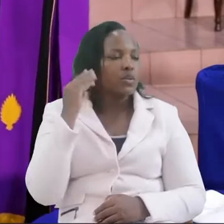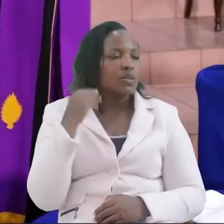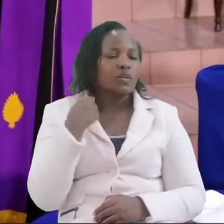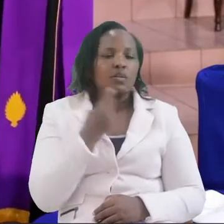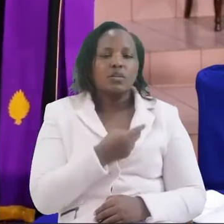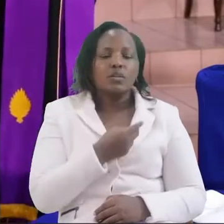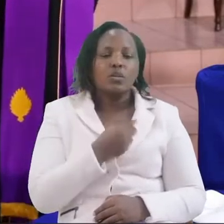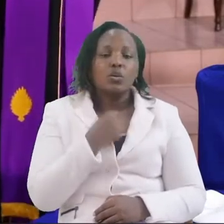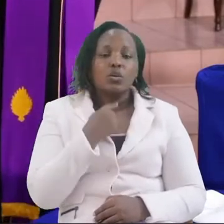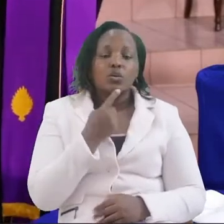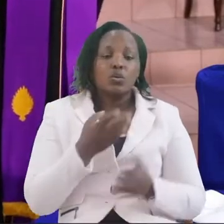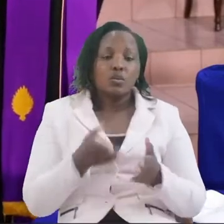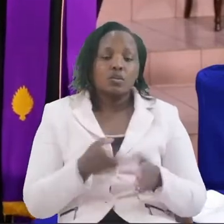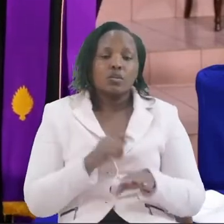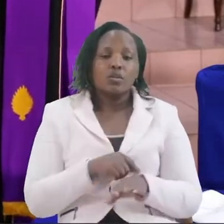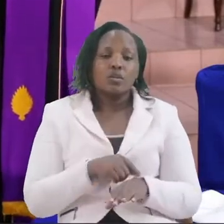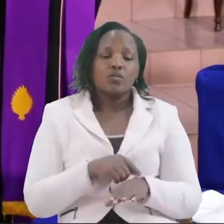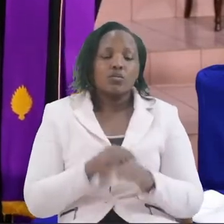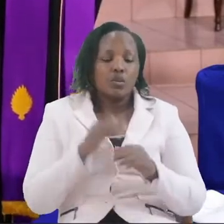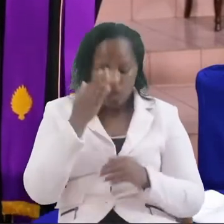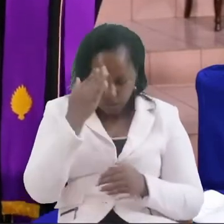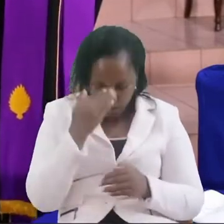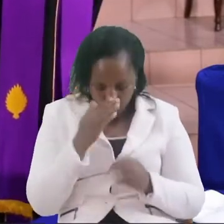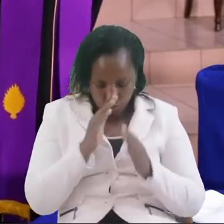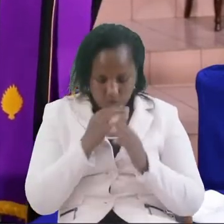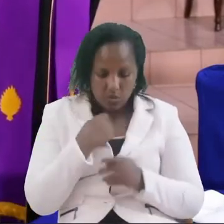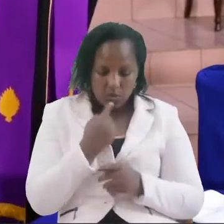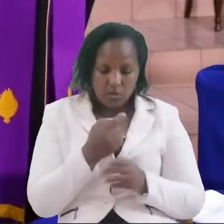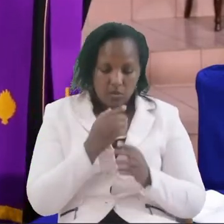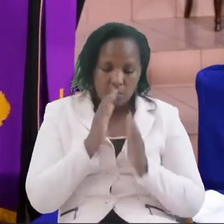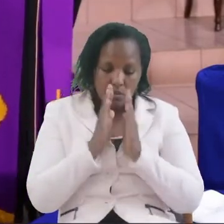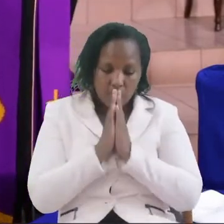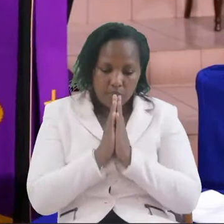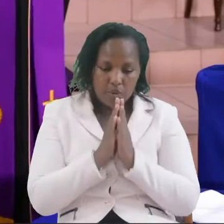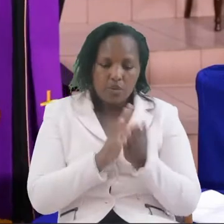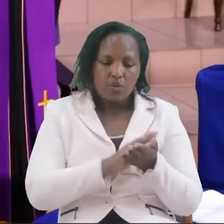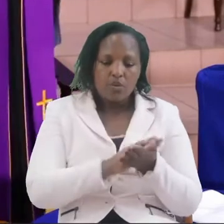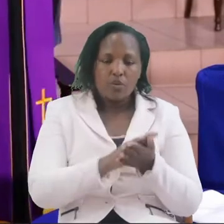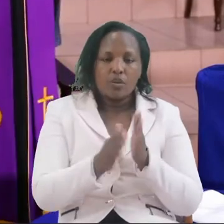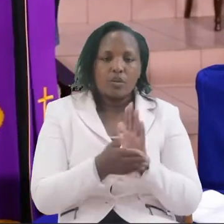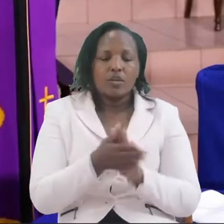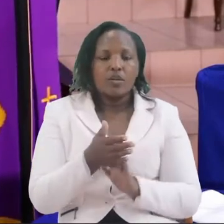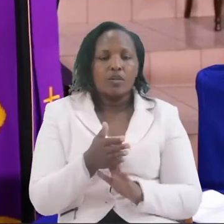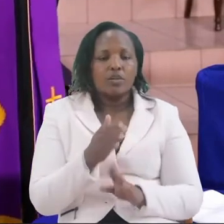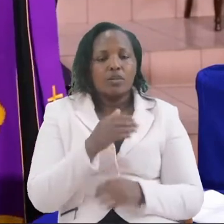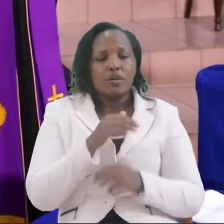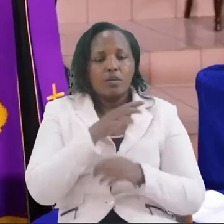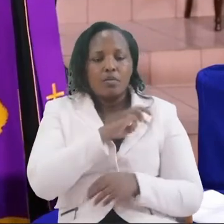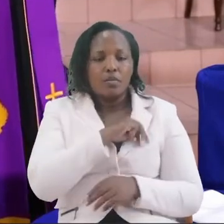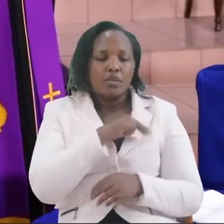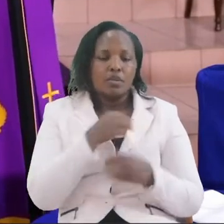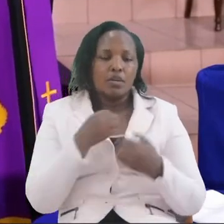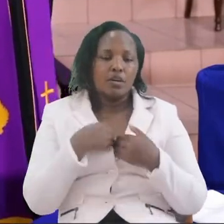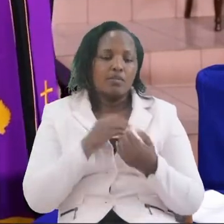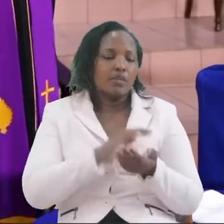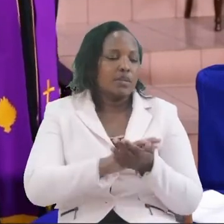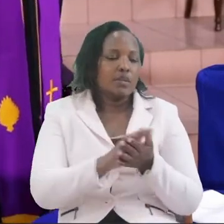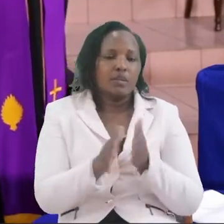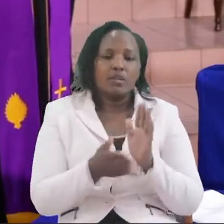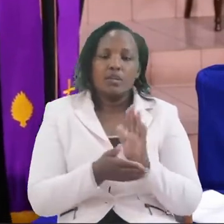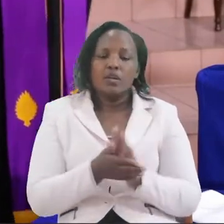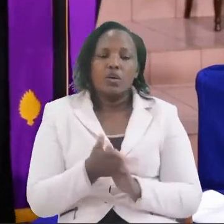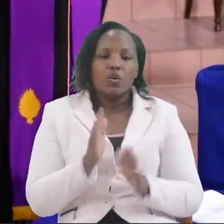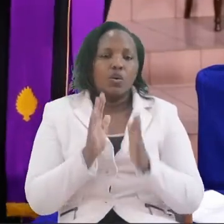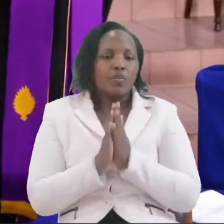Ndio sababu Mungu wetu tunanyenyekea tukiomba msamaha wa dhambi ukaweza kutuhurumia na kutusamehe Jehova.